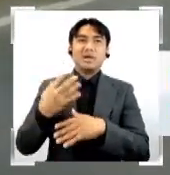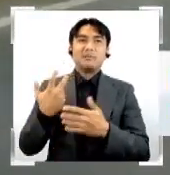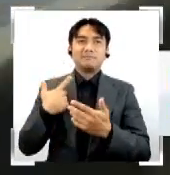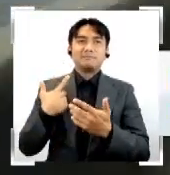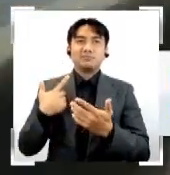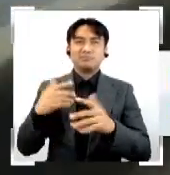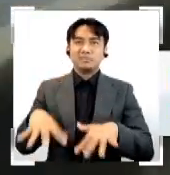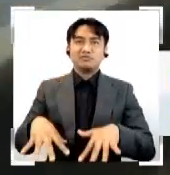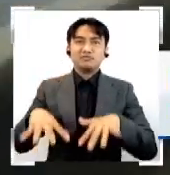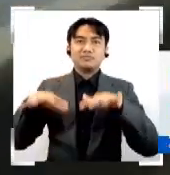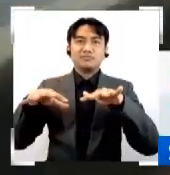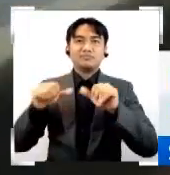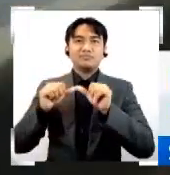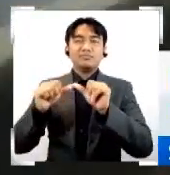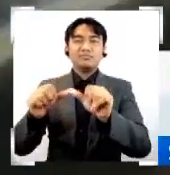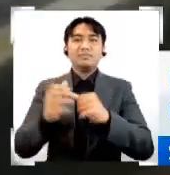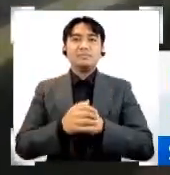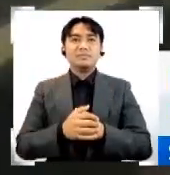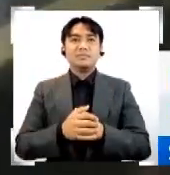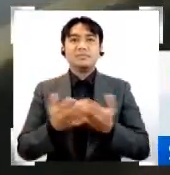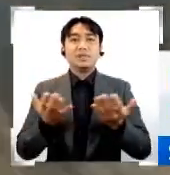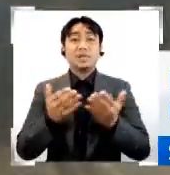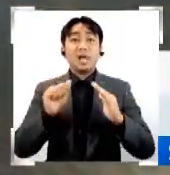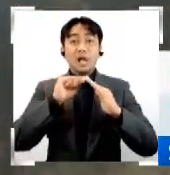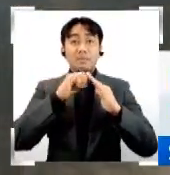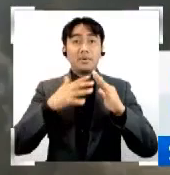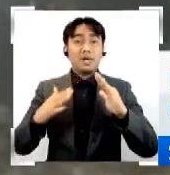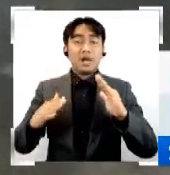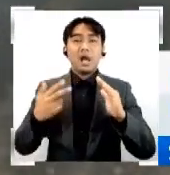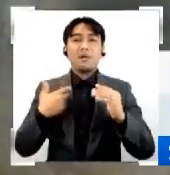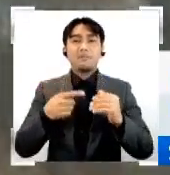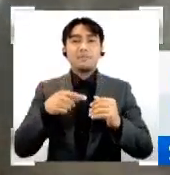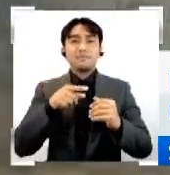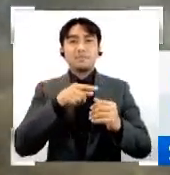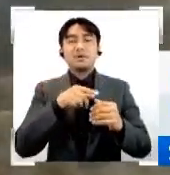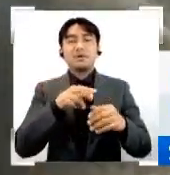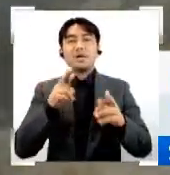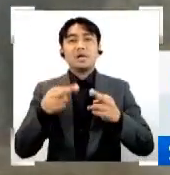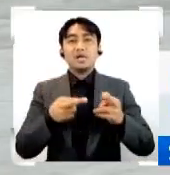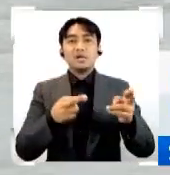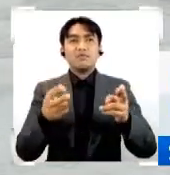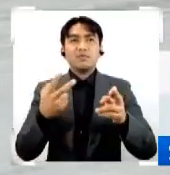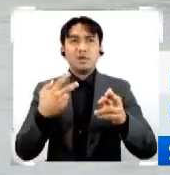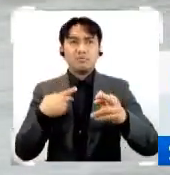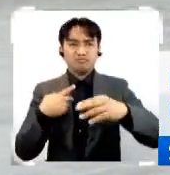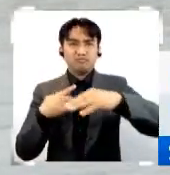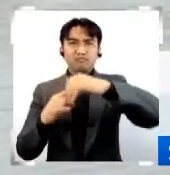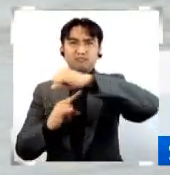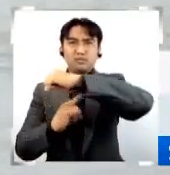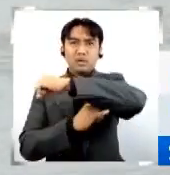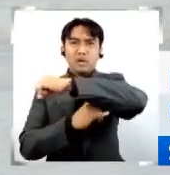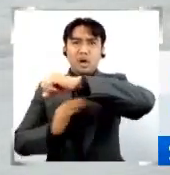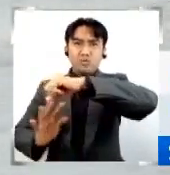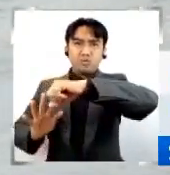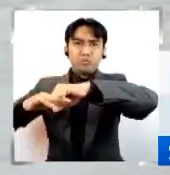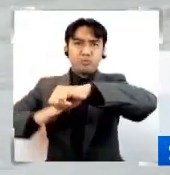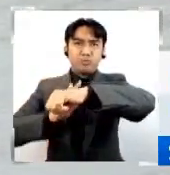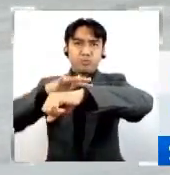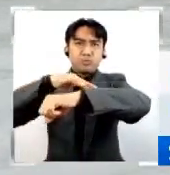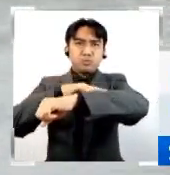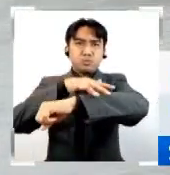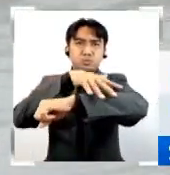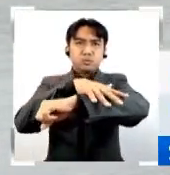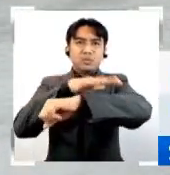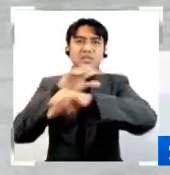Sa San Juan Abra, halos maging parte na ng Malanas River ang isang tulay matapos umapaw ang tubig dahil sa malakas at tuloy-tuloy na pag-ulan.